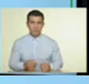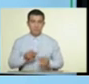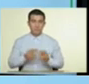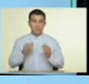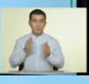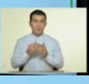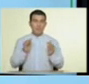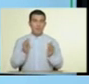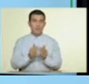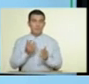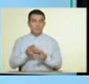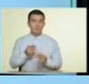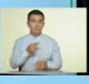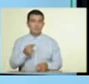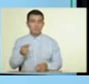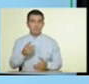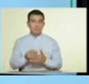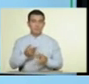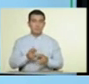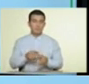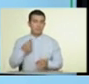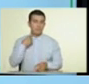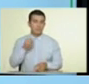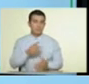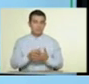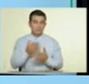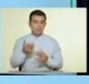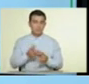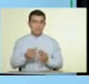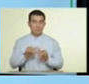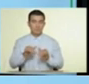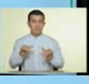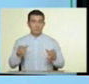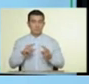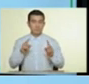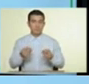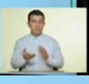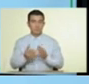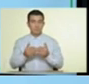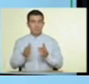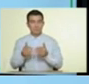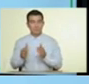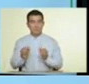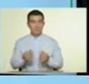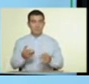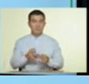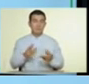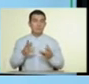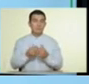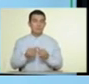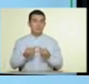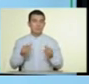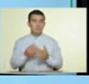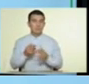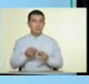va ayriluvchini har birini mana shu songa ko'paytirib, qavslarni ochishimiz mumkin ekan. Endi umumiy ko'paytiruvchini